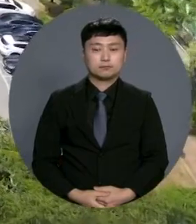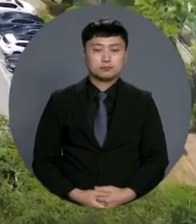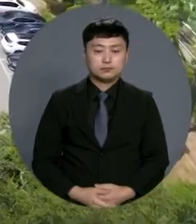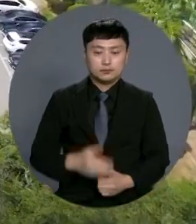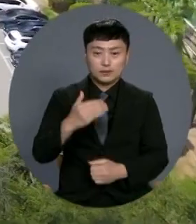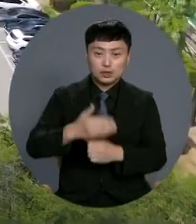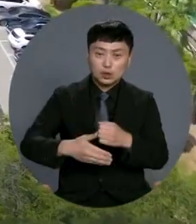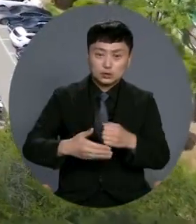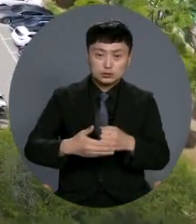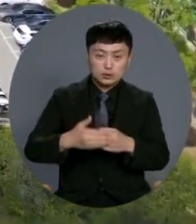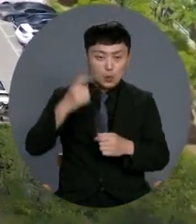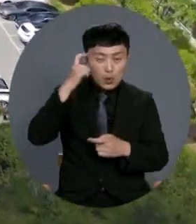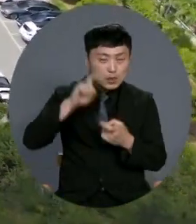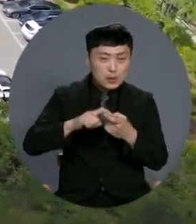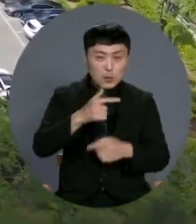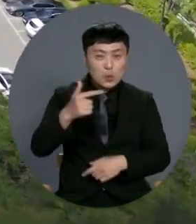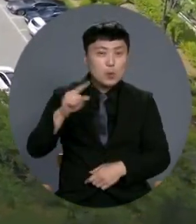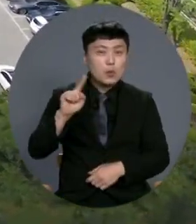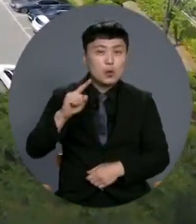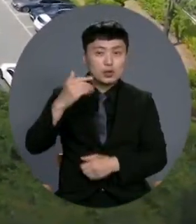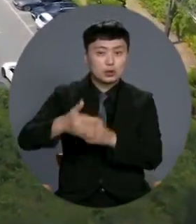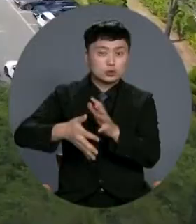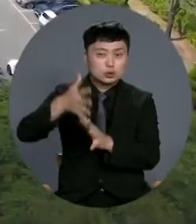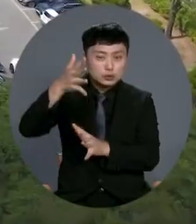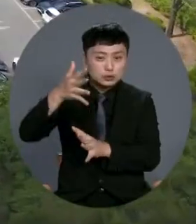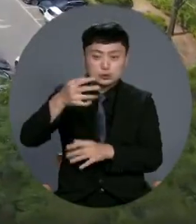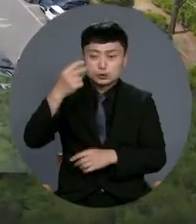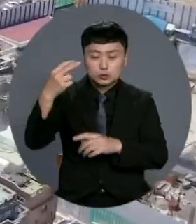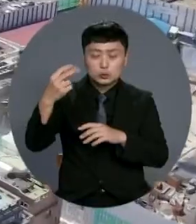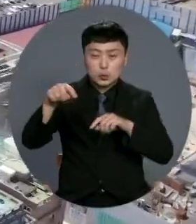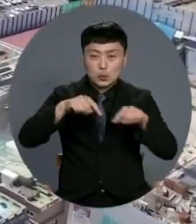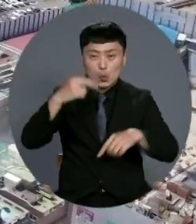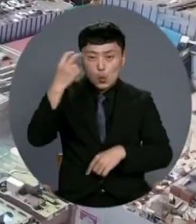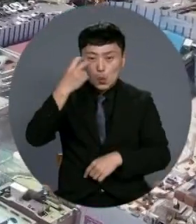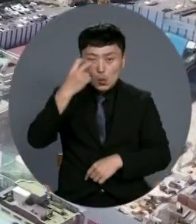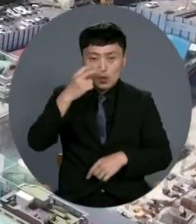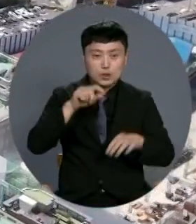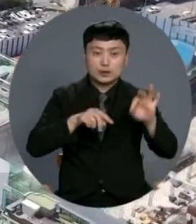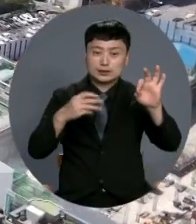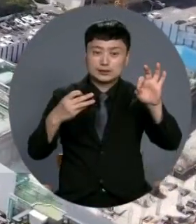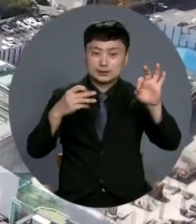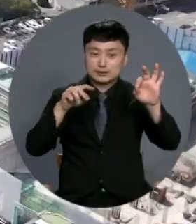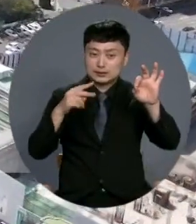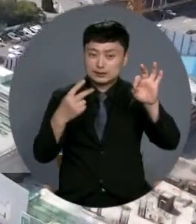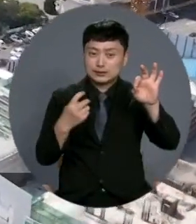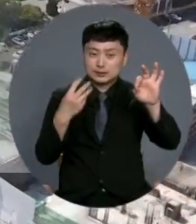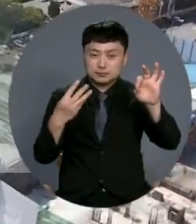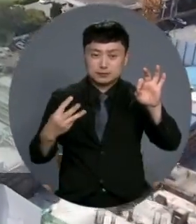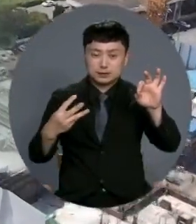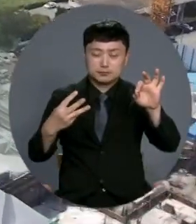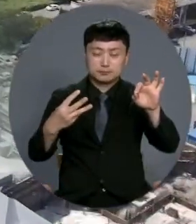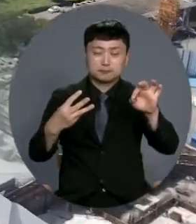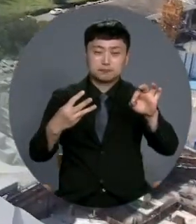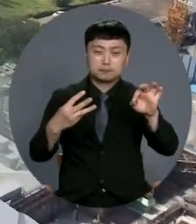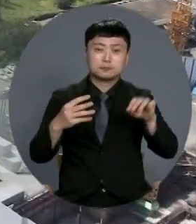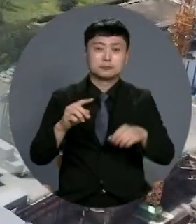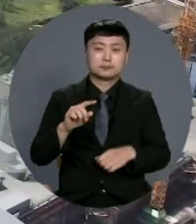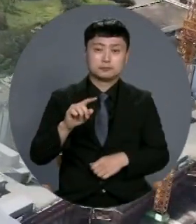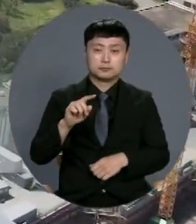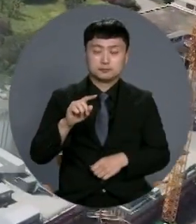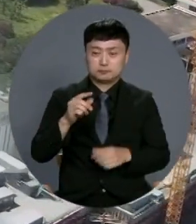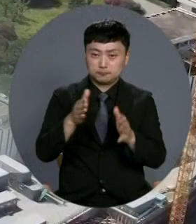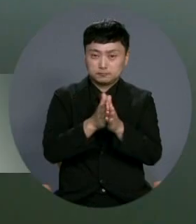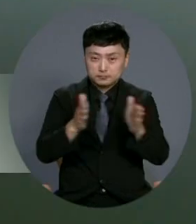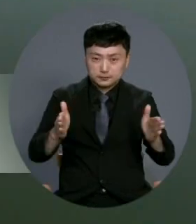대구에서 가장 큰 관심을 끄는 대구시에 대한 국감은 오는 23일 대구시청에서 열립니다. 난항을 겪고 있는 대구시